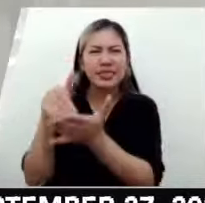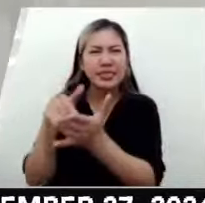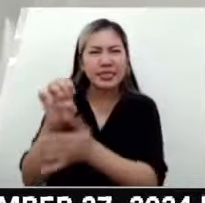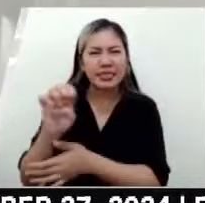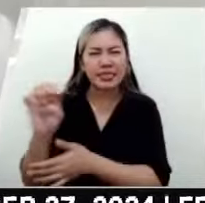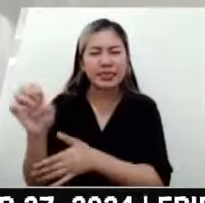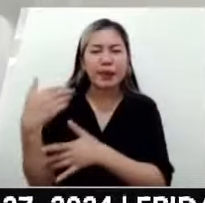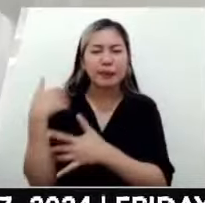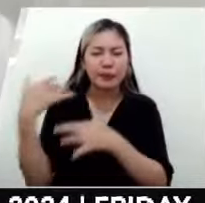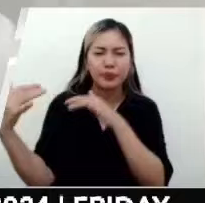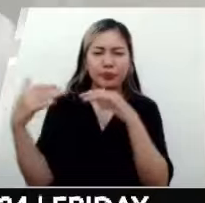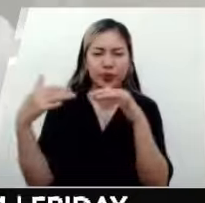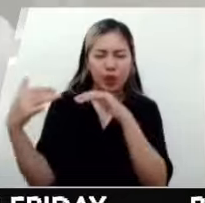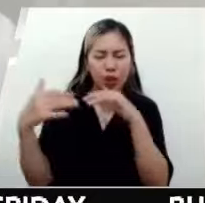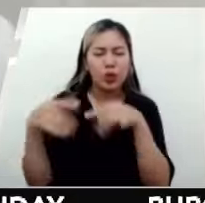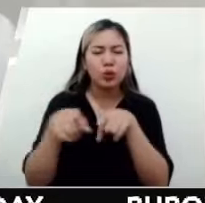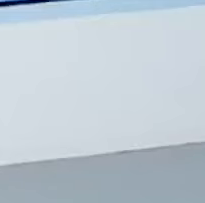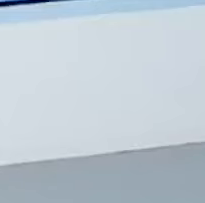supply.